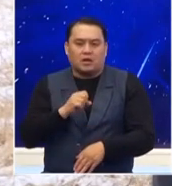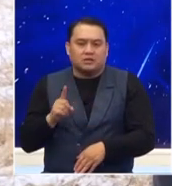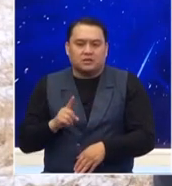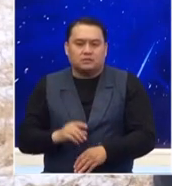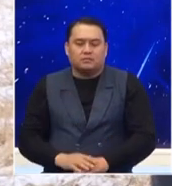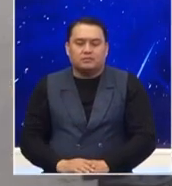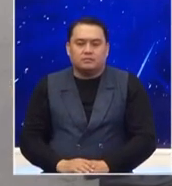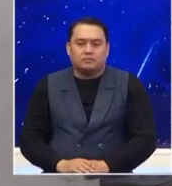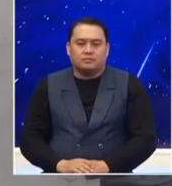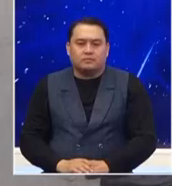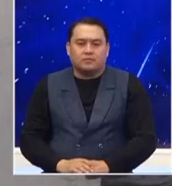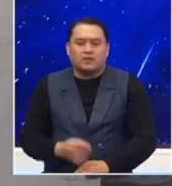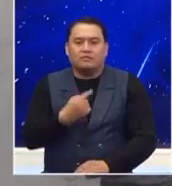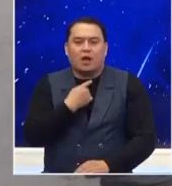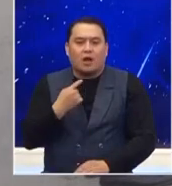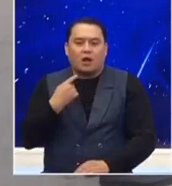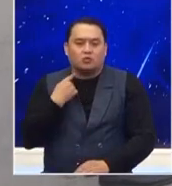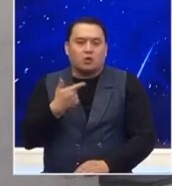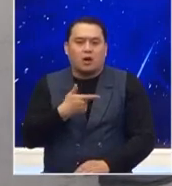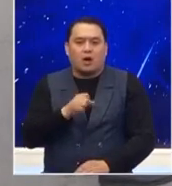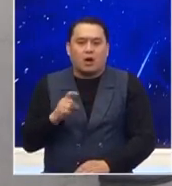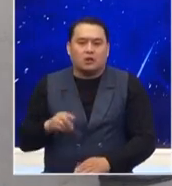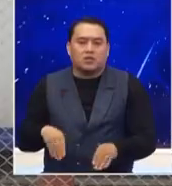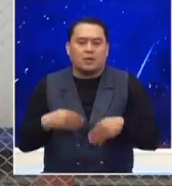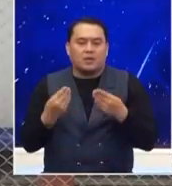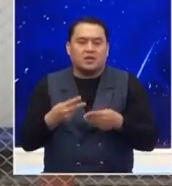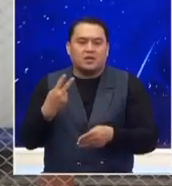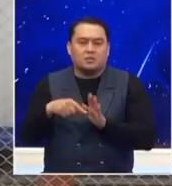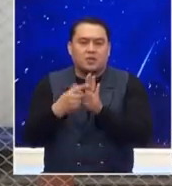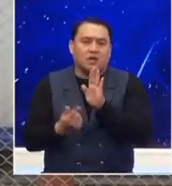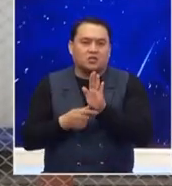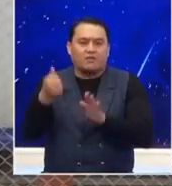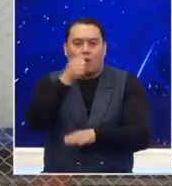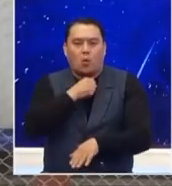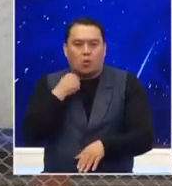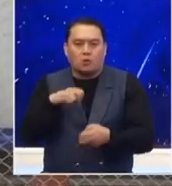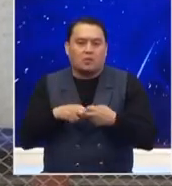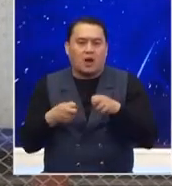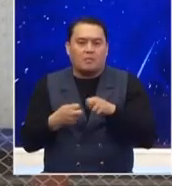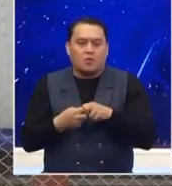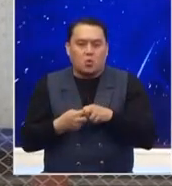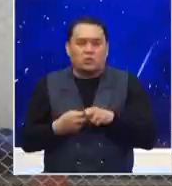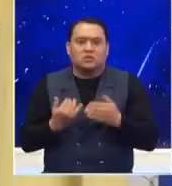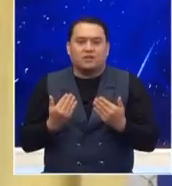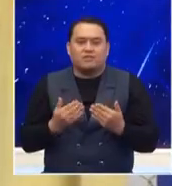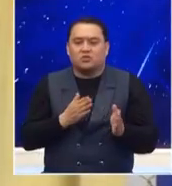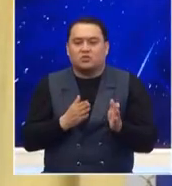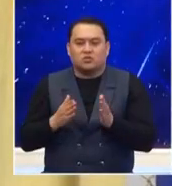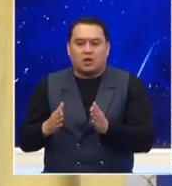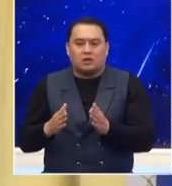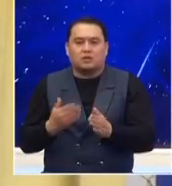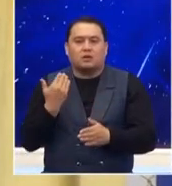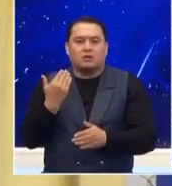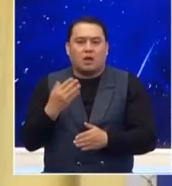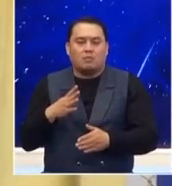газопровода. В Талдыкурган природный газ был подан в конце 2017 года. Проблемы с наличием воды в системе были уже